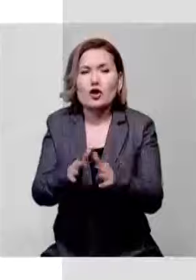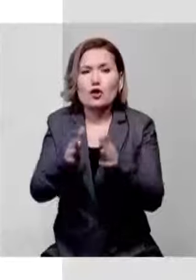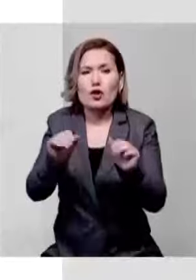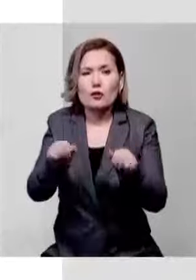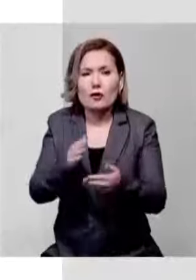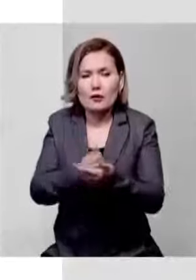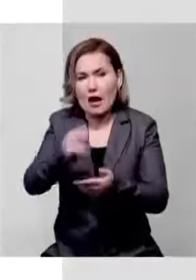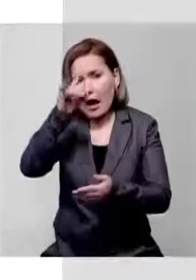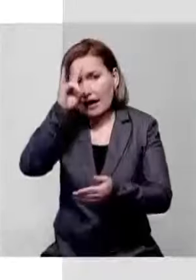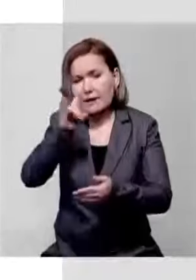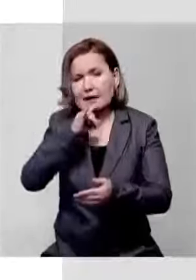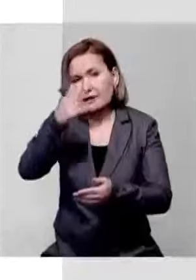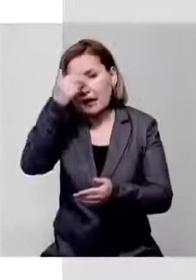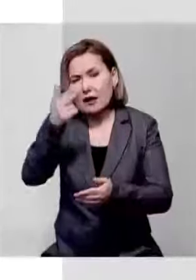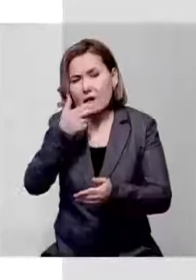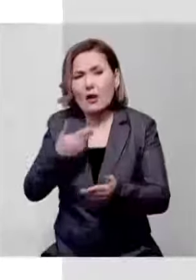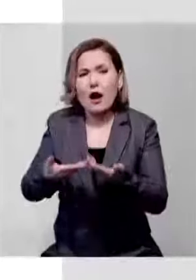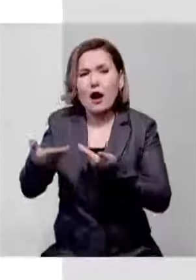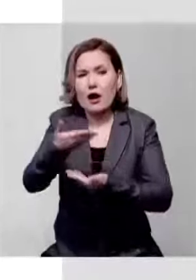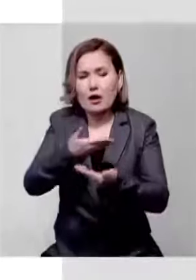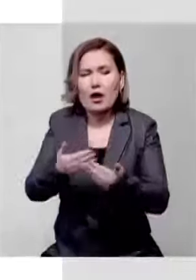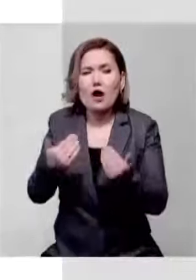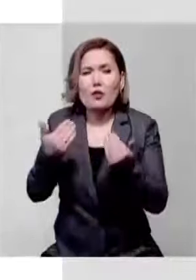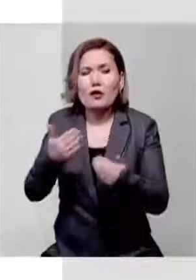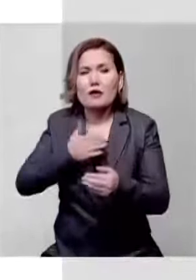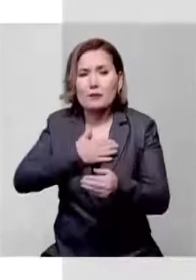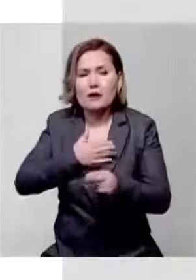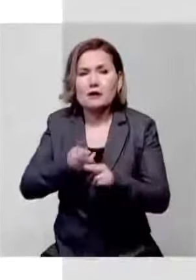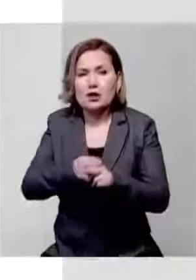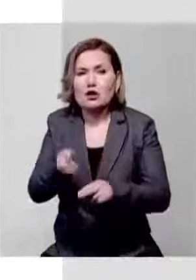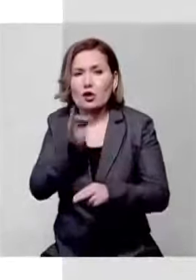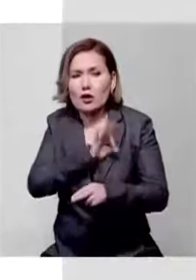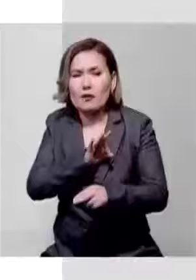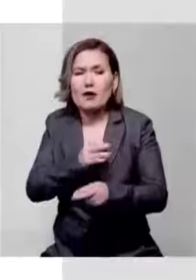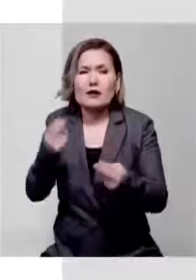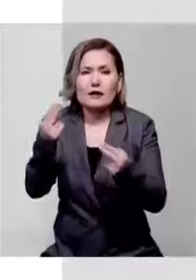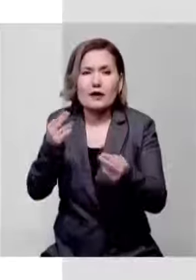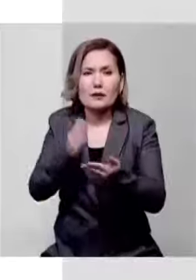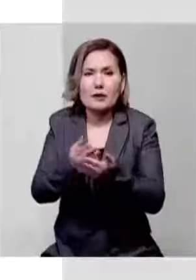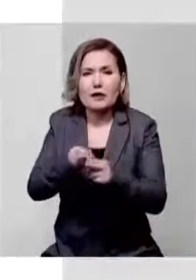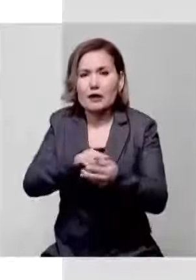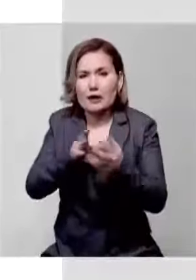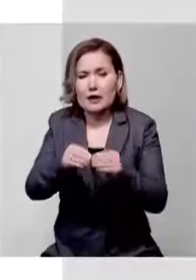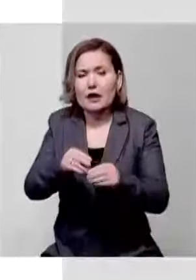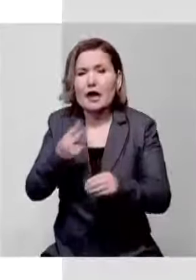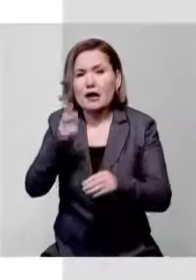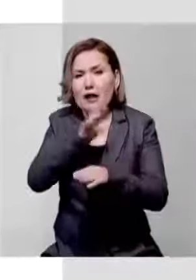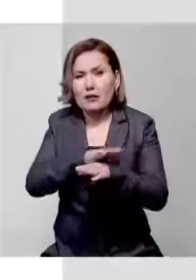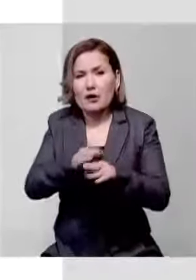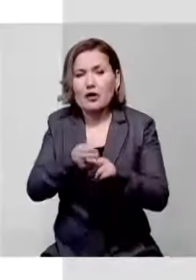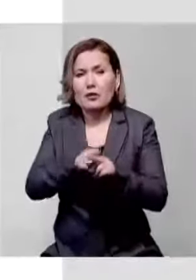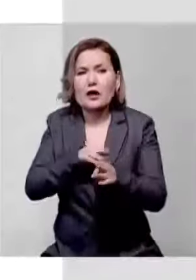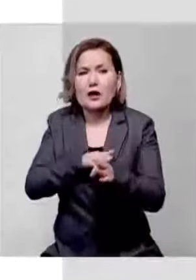делінген. Қазақ пен Италия қарым-қатынасы бүгін біздің тірек етіп алып отырған тақырыбымыз. Сол себепті екі ел